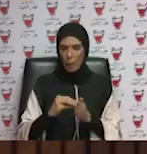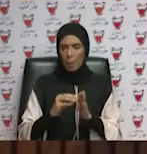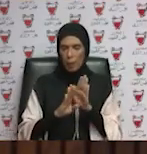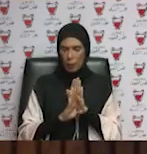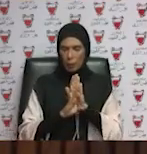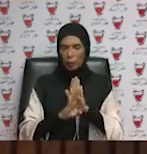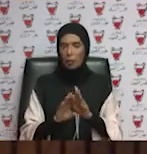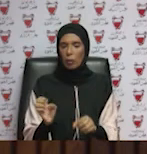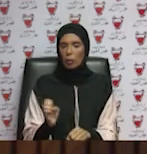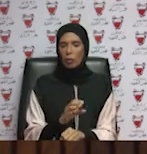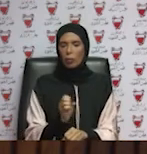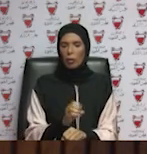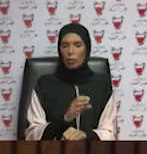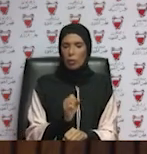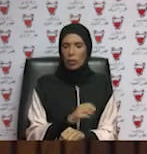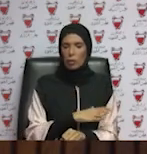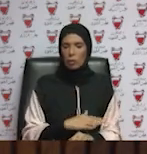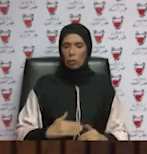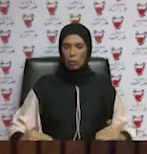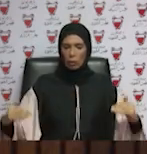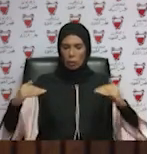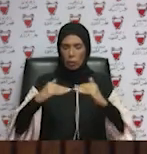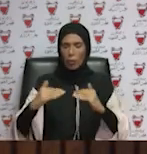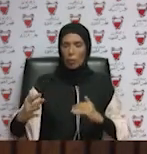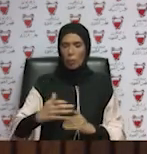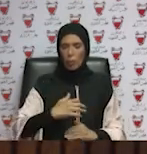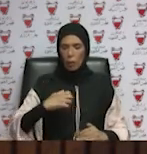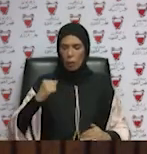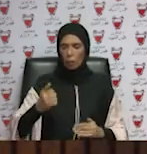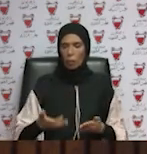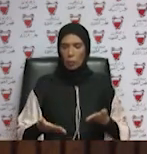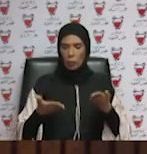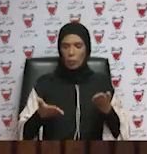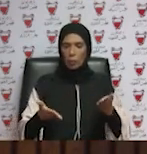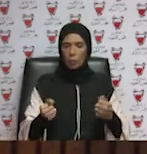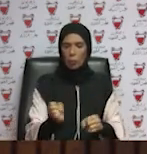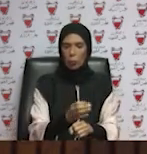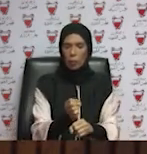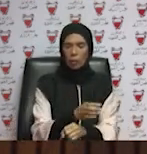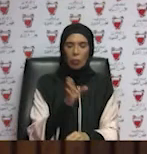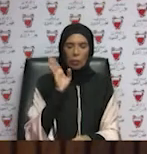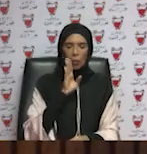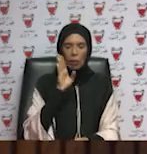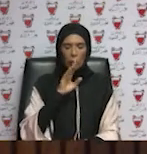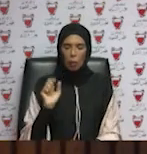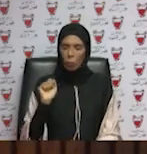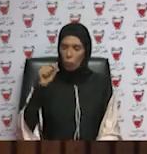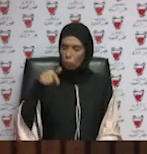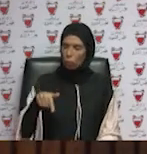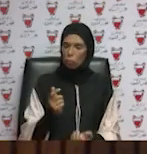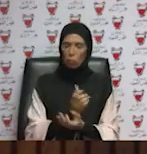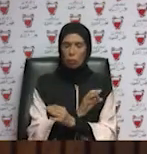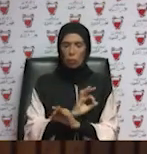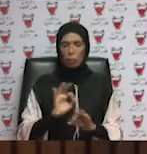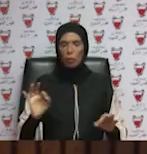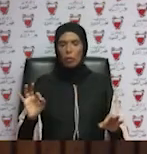التعليم وضمن تكافؤ الفرص وتقديم الخدمات التعليمية والتدريبية للمواطنين،